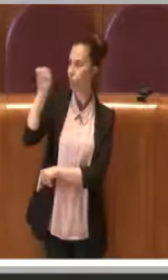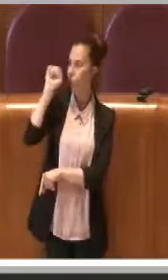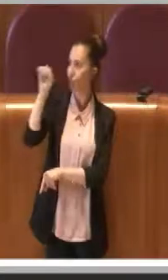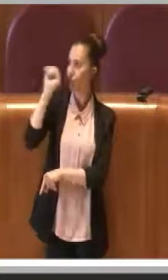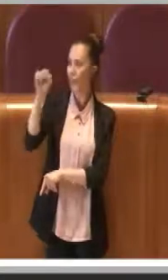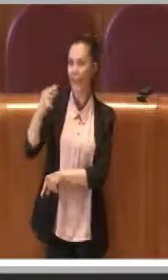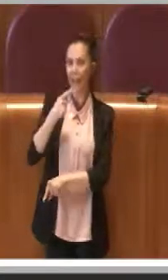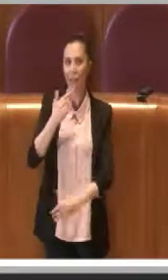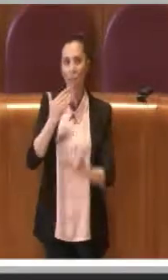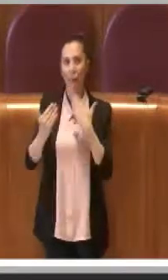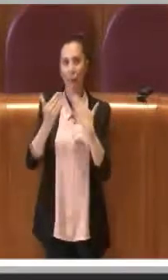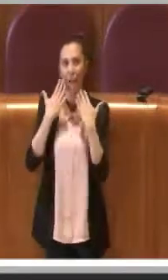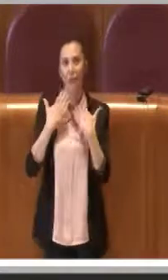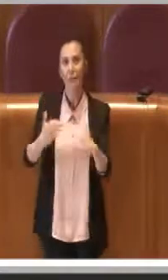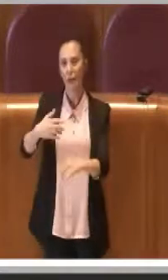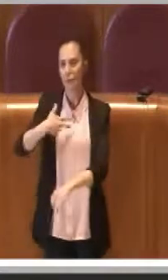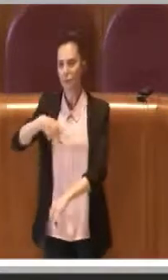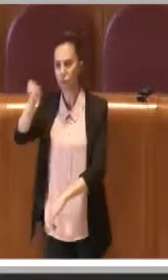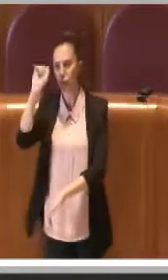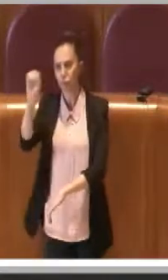chiedere una